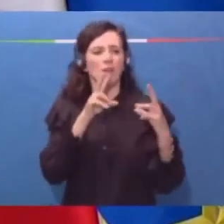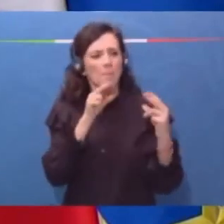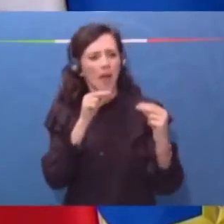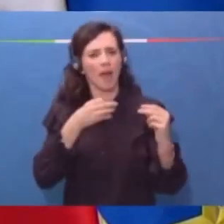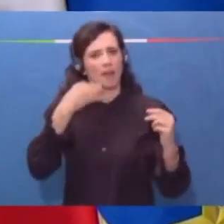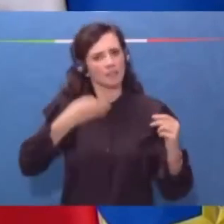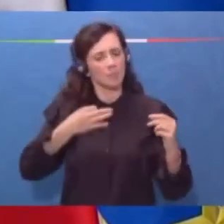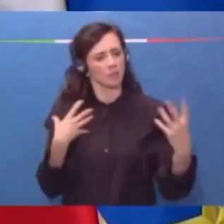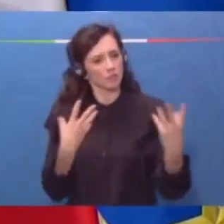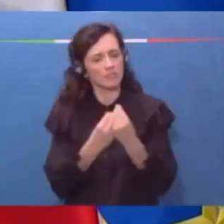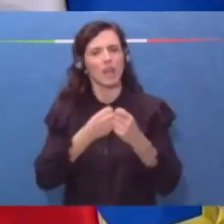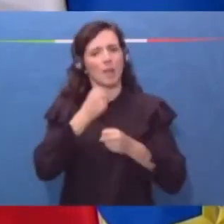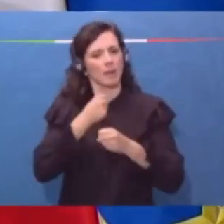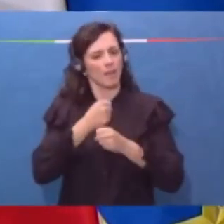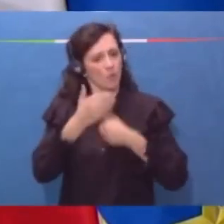agire molto insieme.